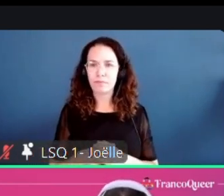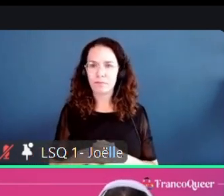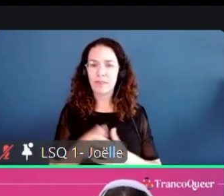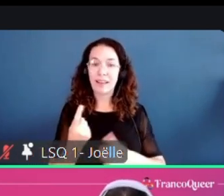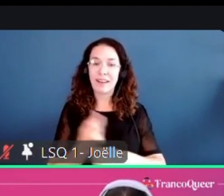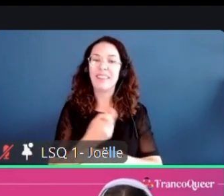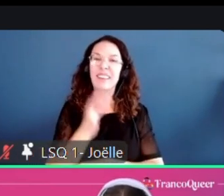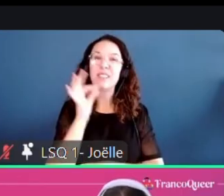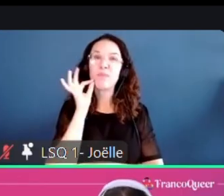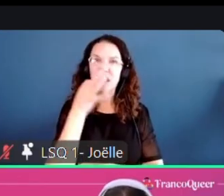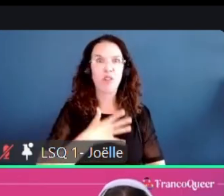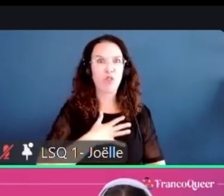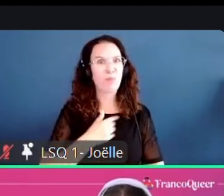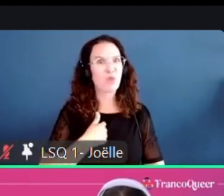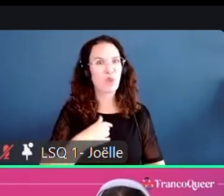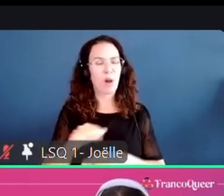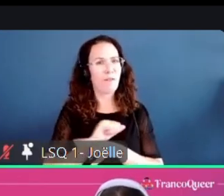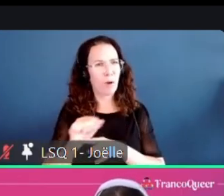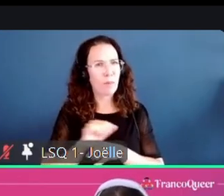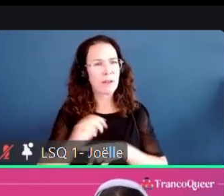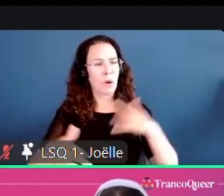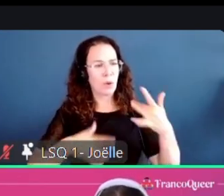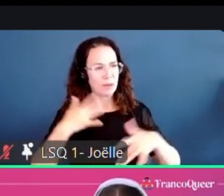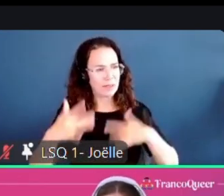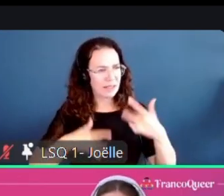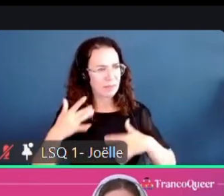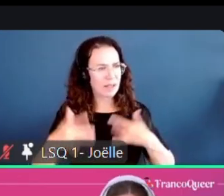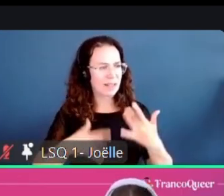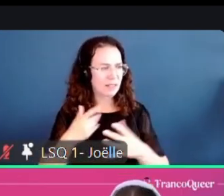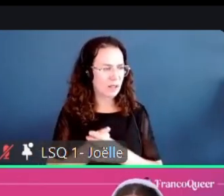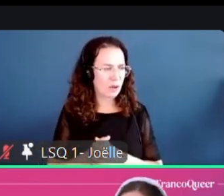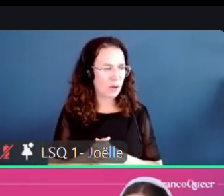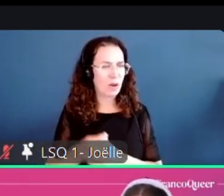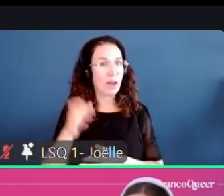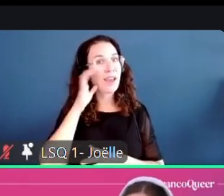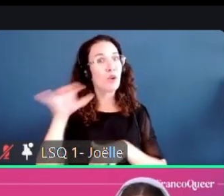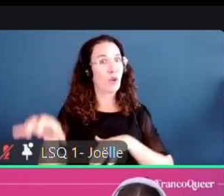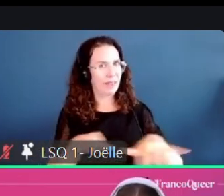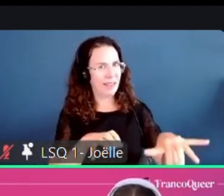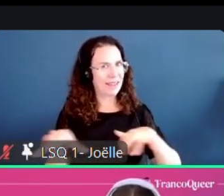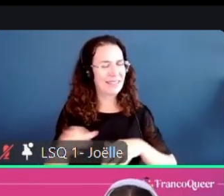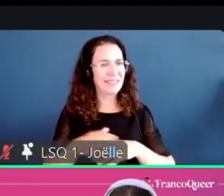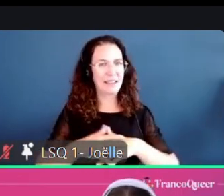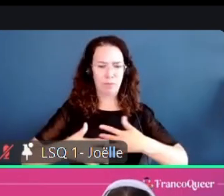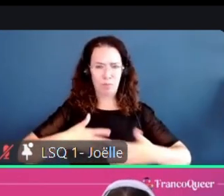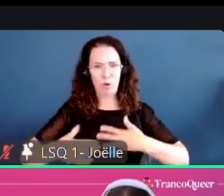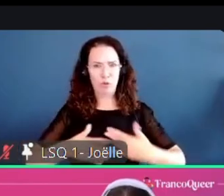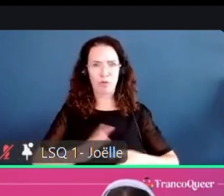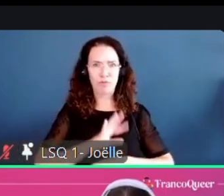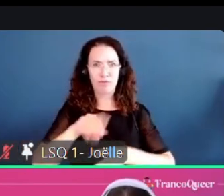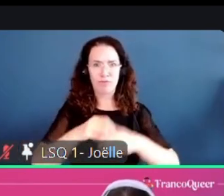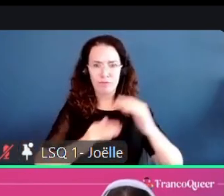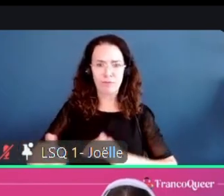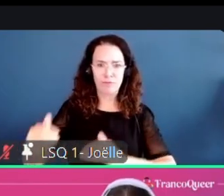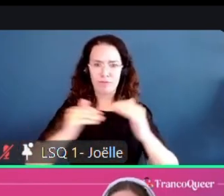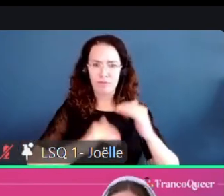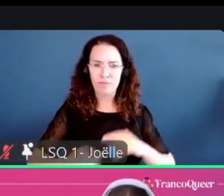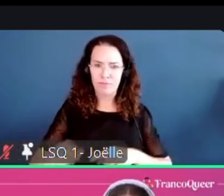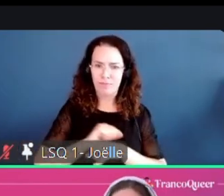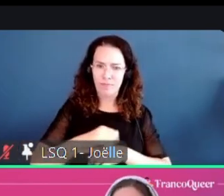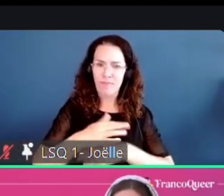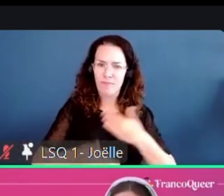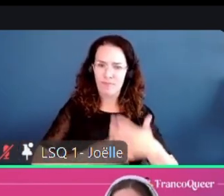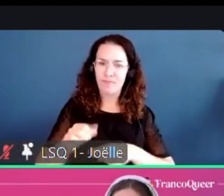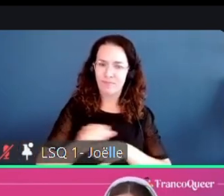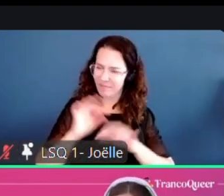cliniques spécialisées, j'aime ça. La formation, la sensibilisation, l'écoute active, ouais, une posture inclusive, la formation, la formation, la formation,